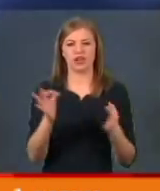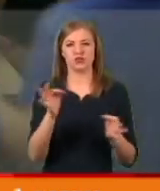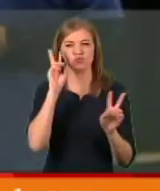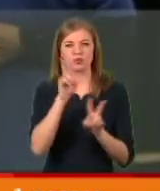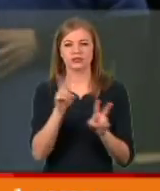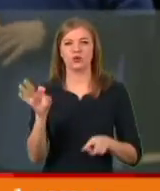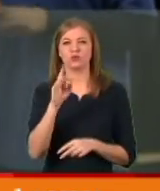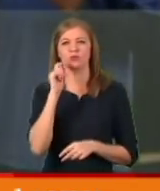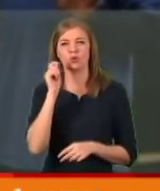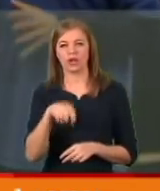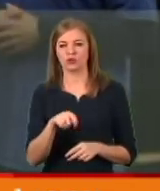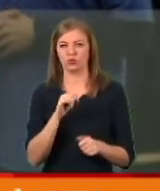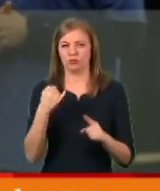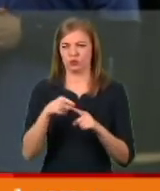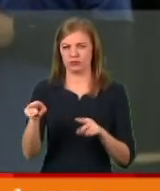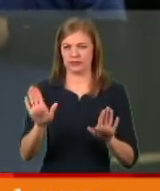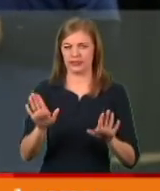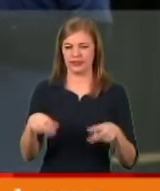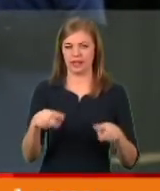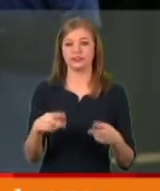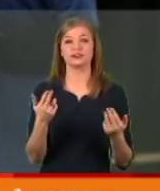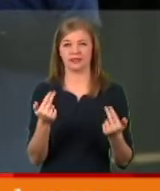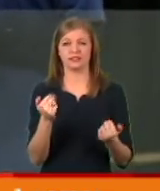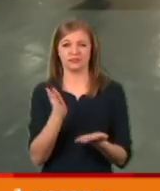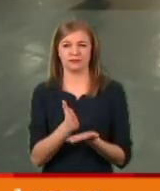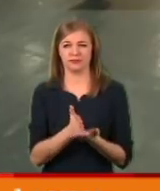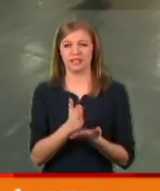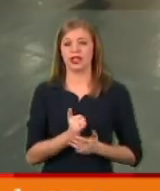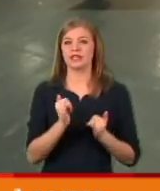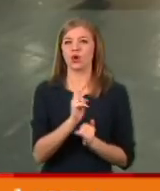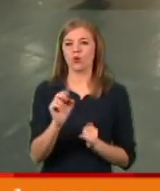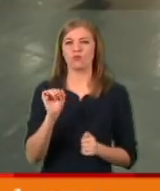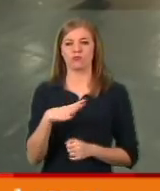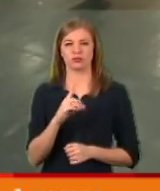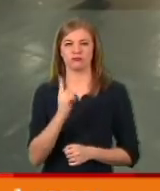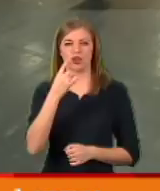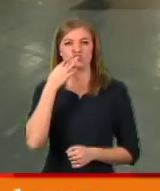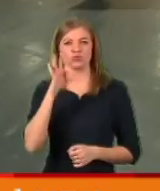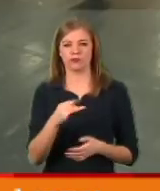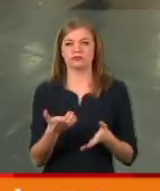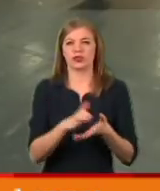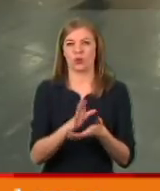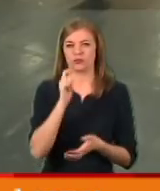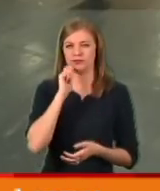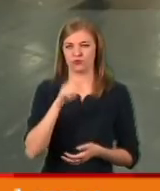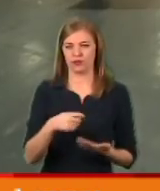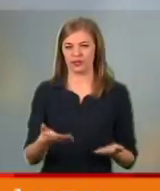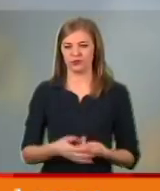не знають про Україну, окрім цих танців? Так, так. Для когось це може бути перший досвід і знайомство з